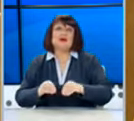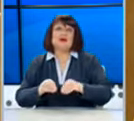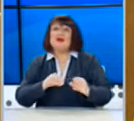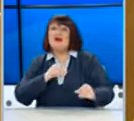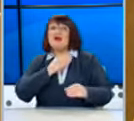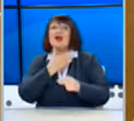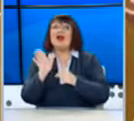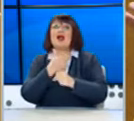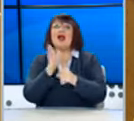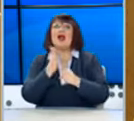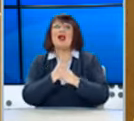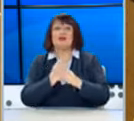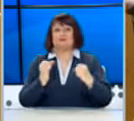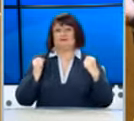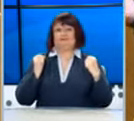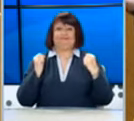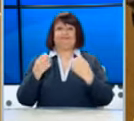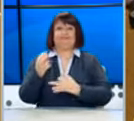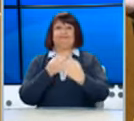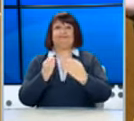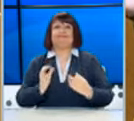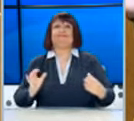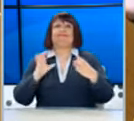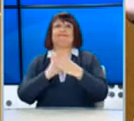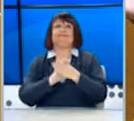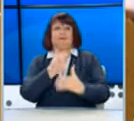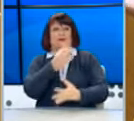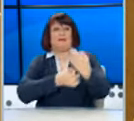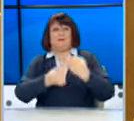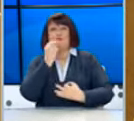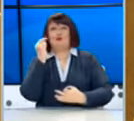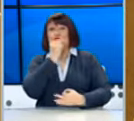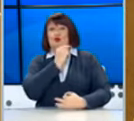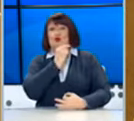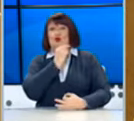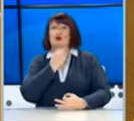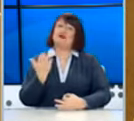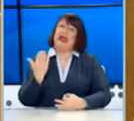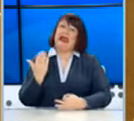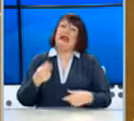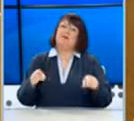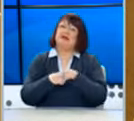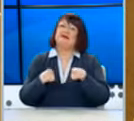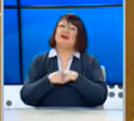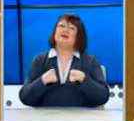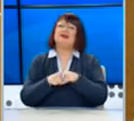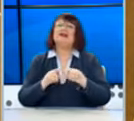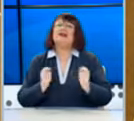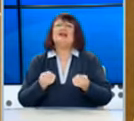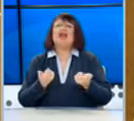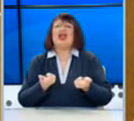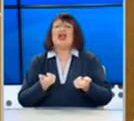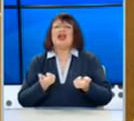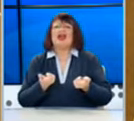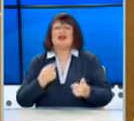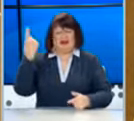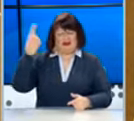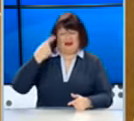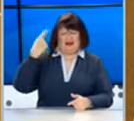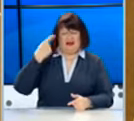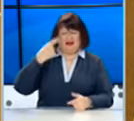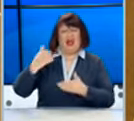έκανε τον ψύχρεμο και τον συνενετικό κατά τη διάρκεια της ομιλίας του για να εκτοξεύσει όχι σφοδρή κριτική